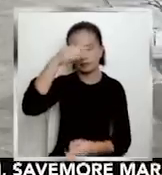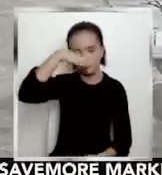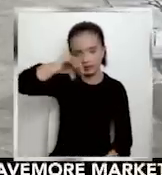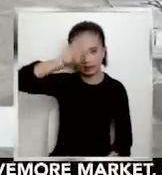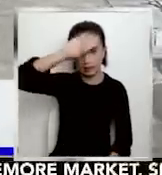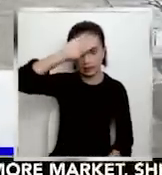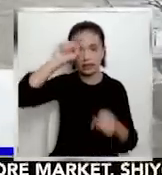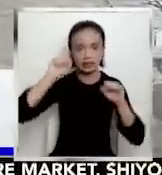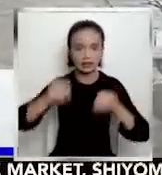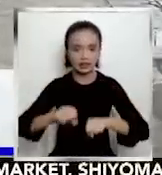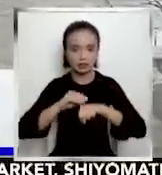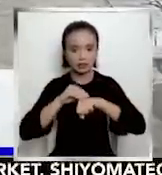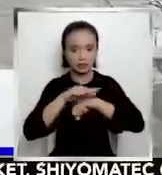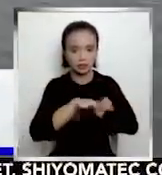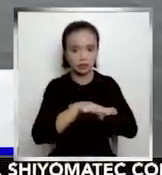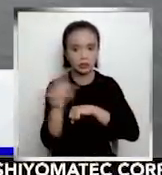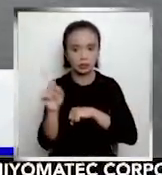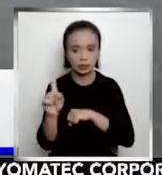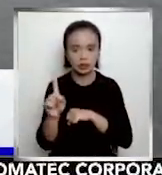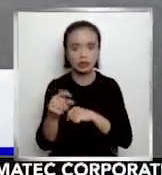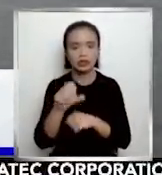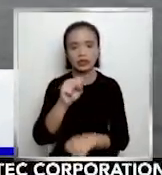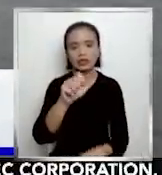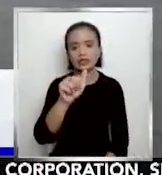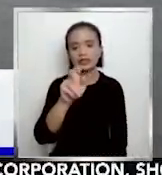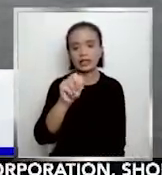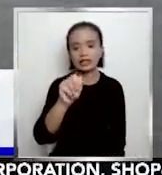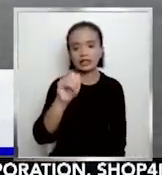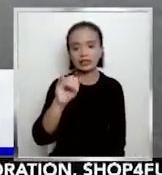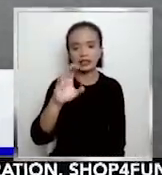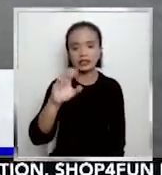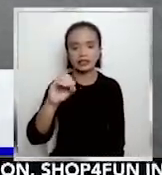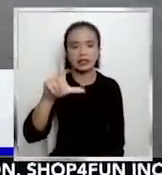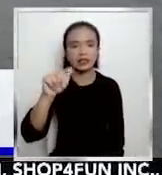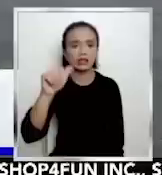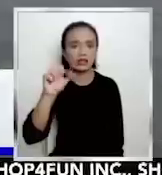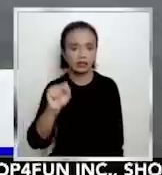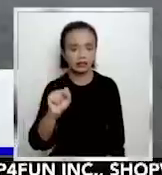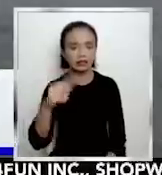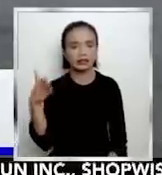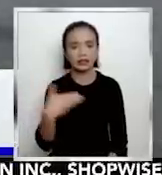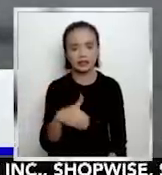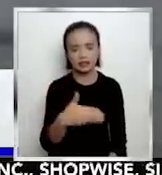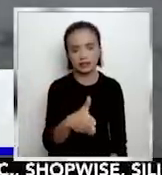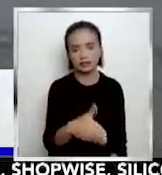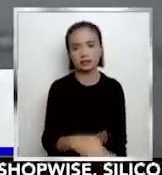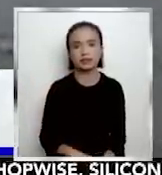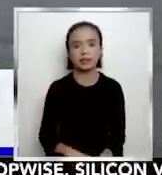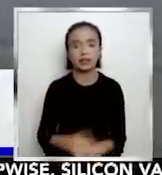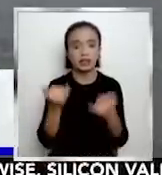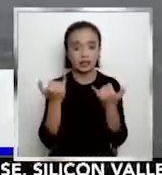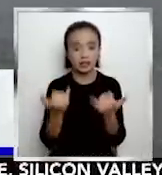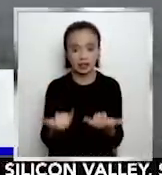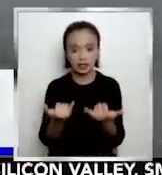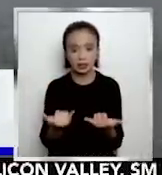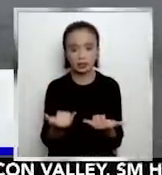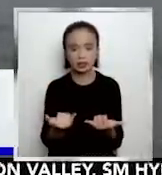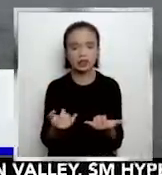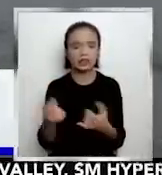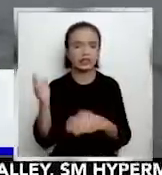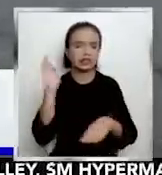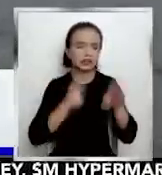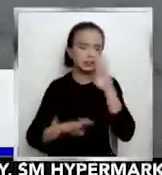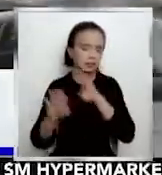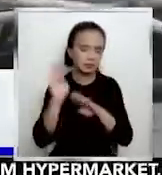ng dredging ang San Nicolas Shoal na pangitlugan ng mga isda at ibang marine life. Ngayon pa lang, iniinda na ng mga mangingisda